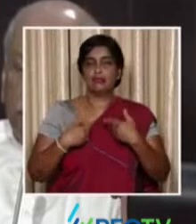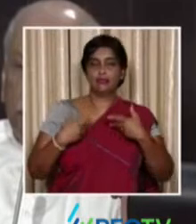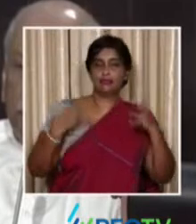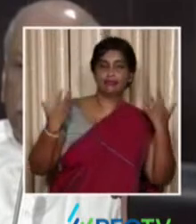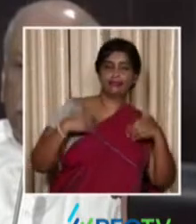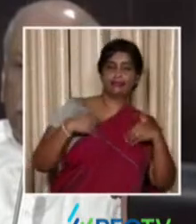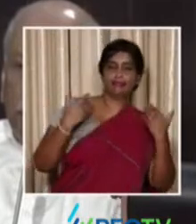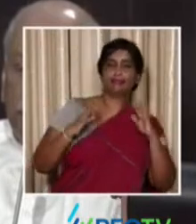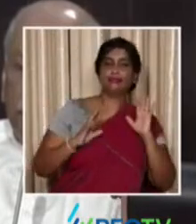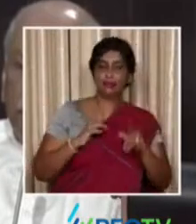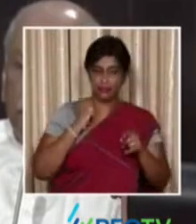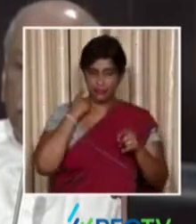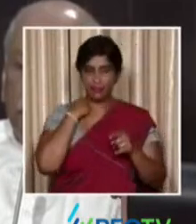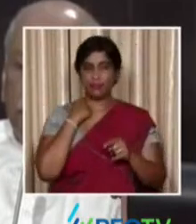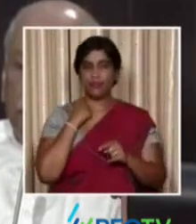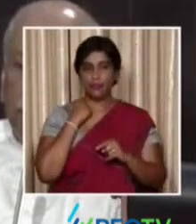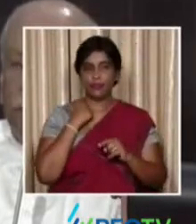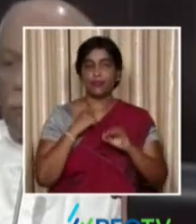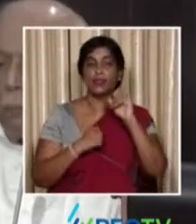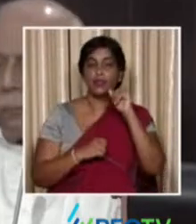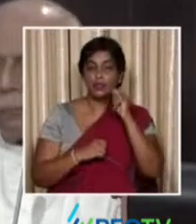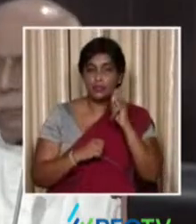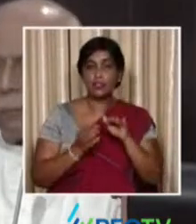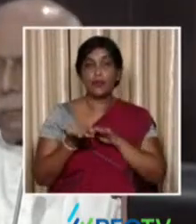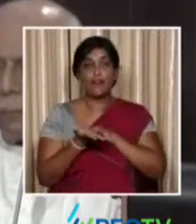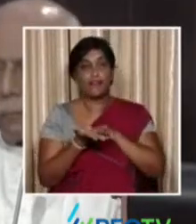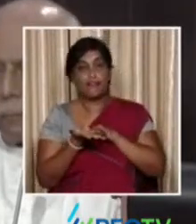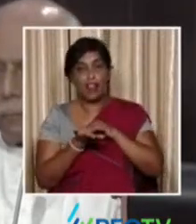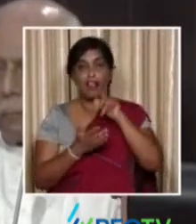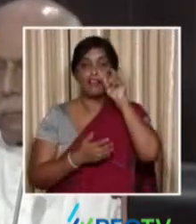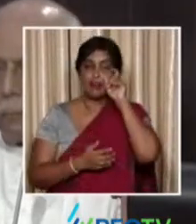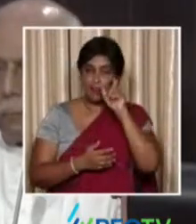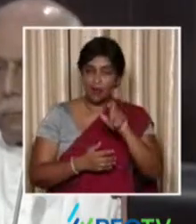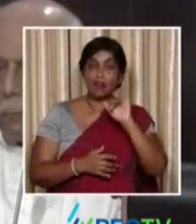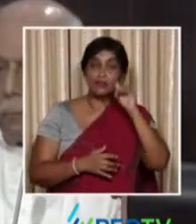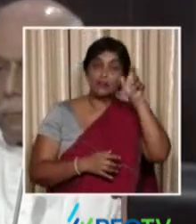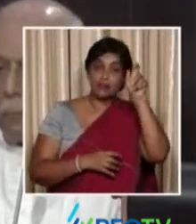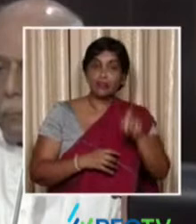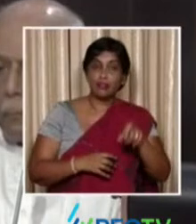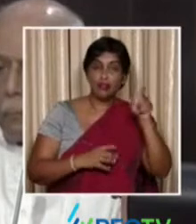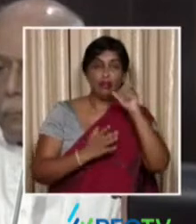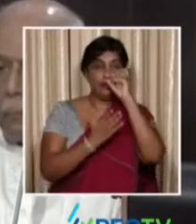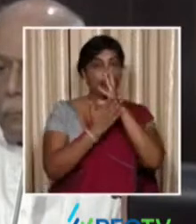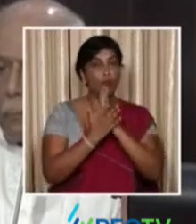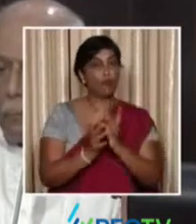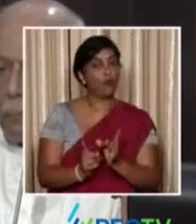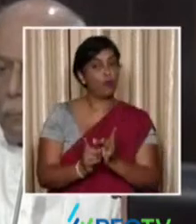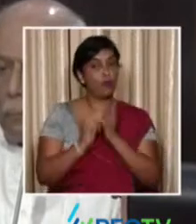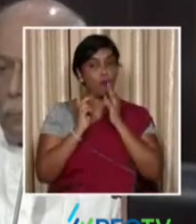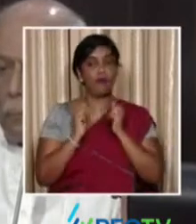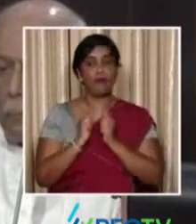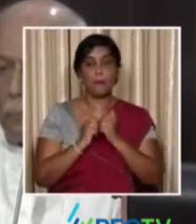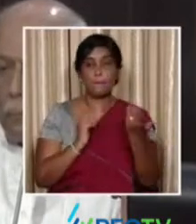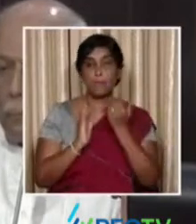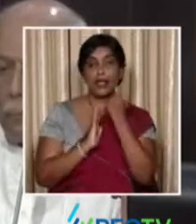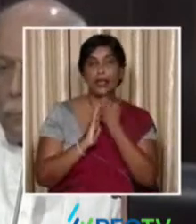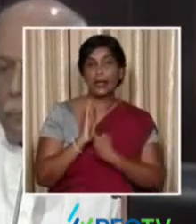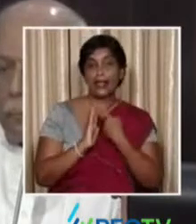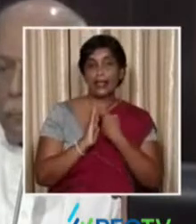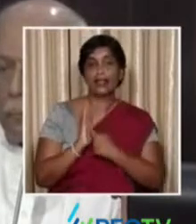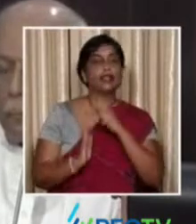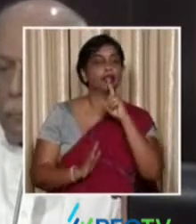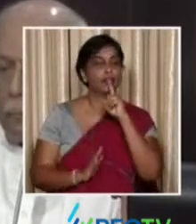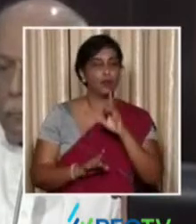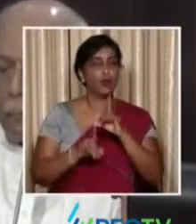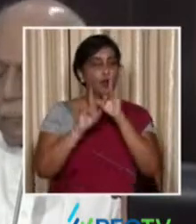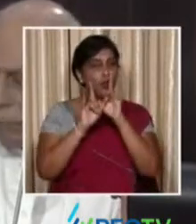ඇරියා. සමහරු කේන්දර බැලුවා. තවත් සමහරු ව්‍යවස්ථානුකූල ඉට කරන්න බැරි කොන්දේසි දැම්මා.